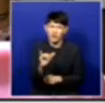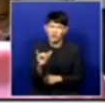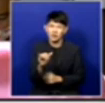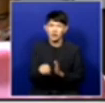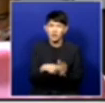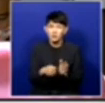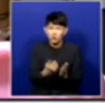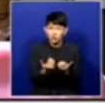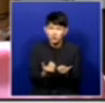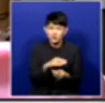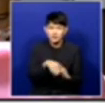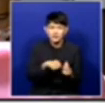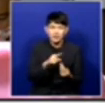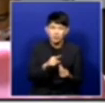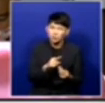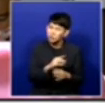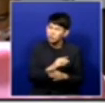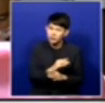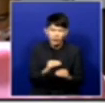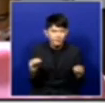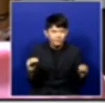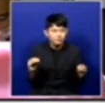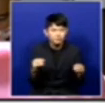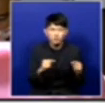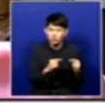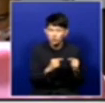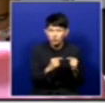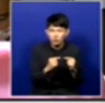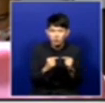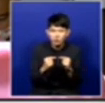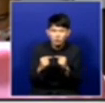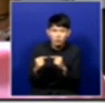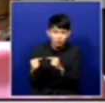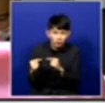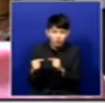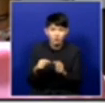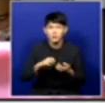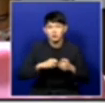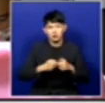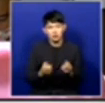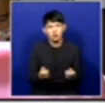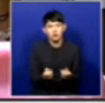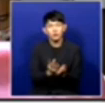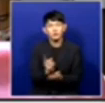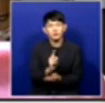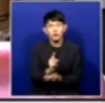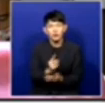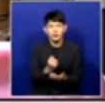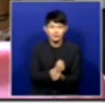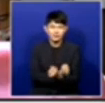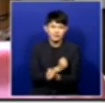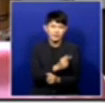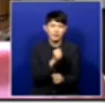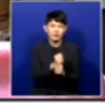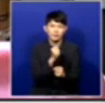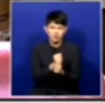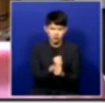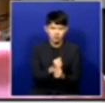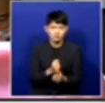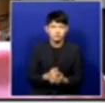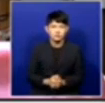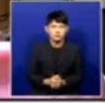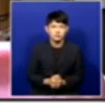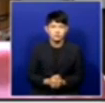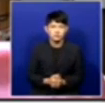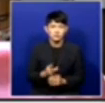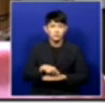จยังอยู่ในสภาวะซบเซาต่อเนื่องอย่างยาวนานส่งผลกระทบต่ออัตราการจ้างงานอย่างหลีกเลี่ยงไม่ได้